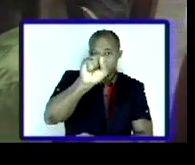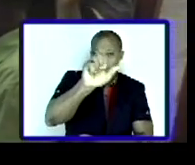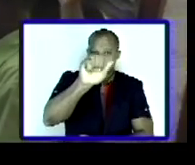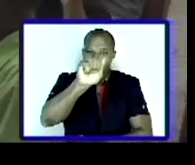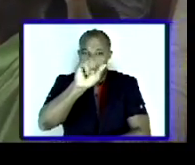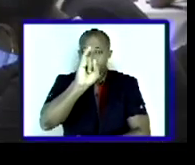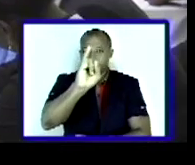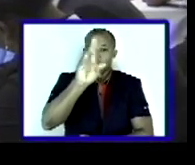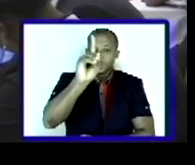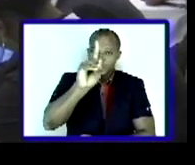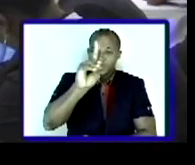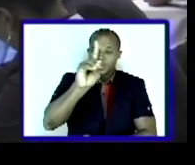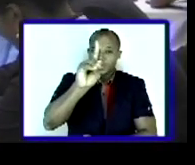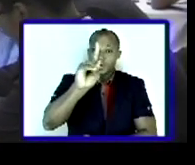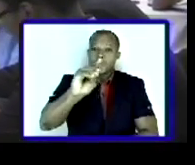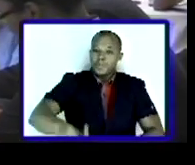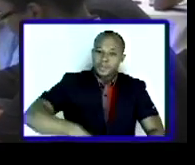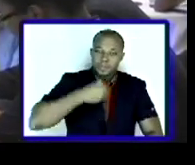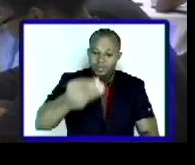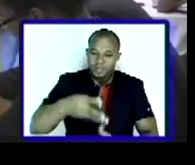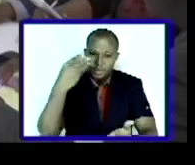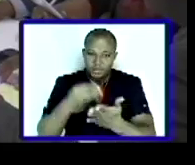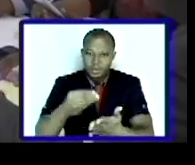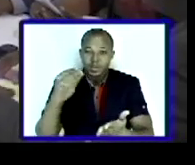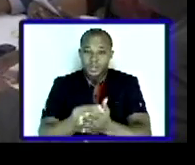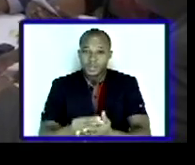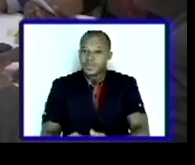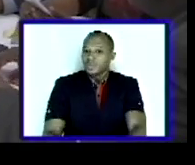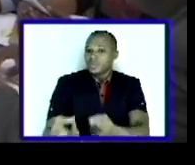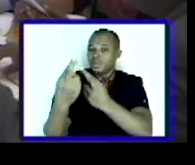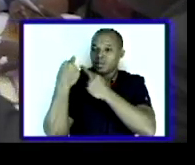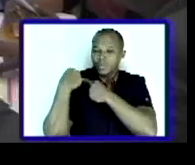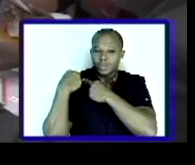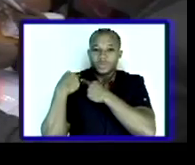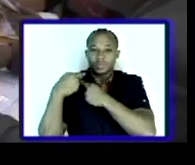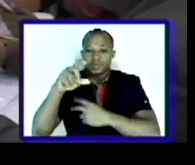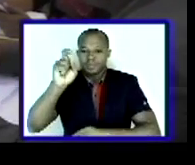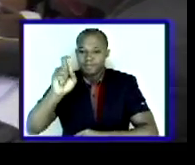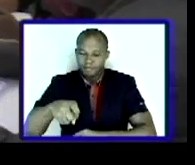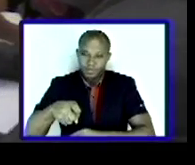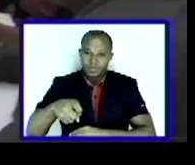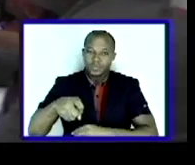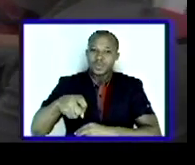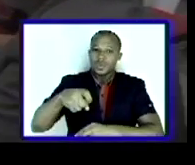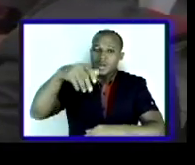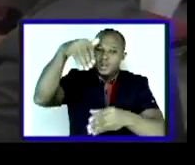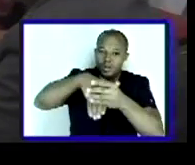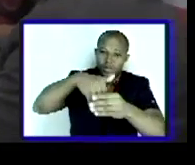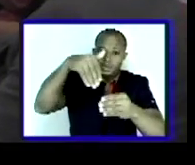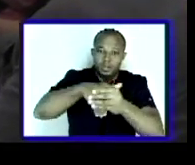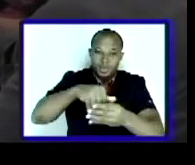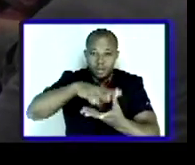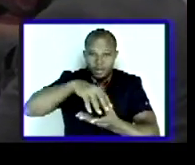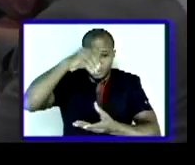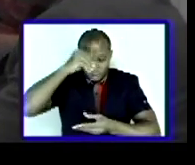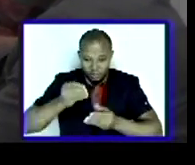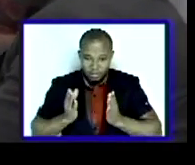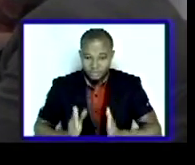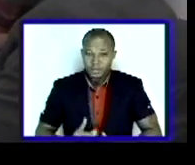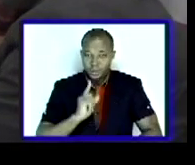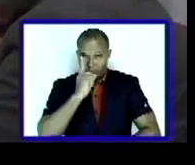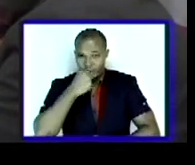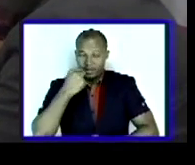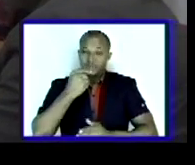pour former professionnel dans l'éducation. Jean responsable yo prévoit li, module la doit faire partie ensemble kou étudiant qui vle